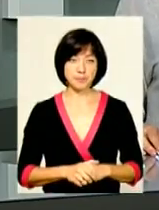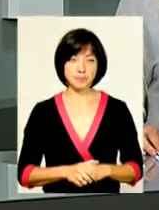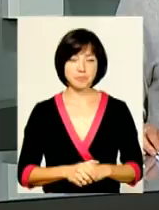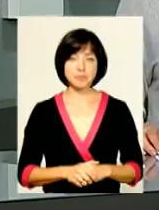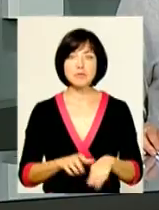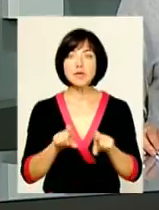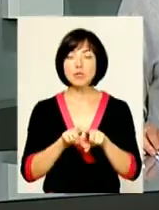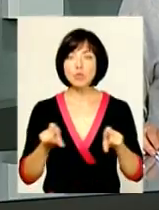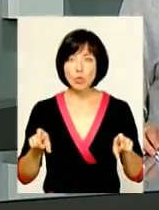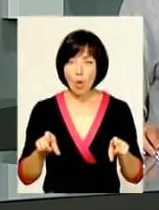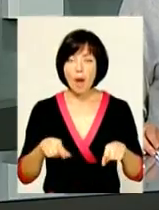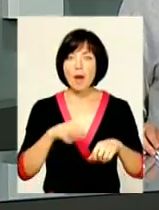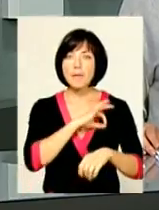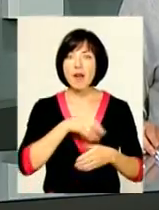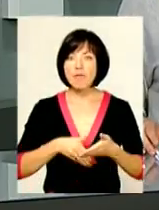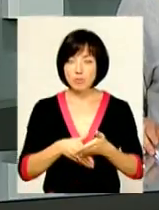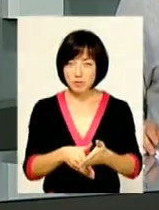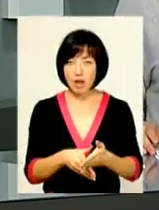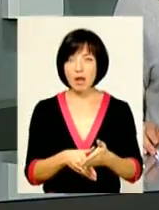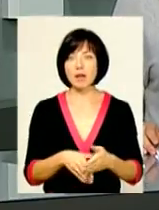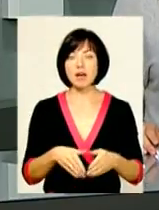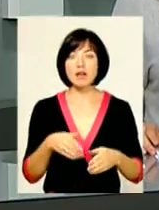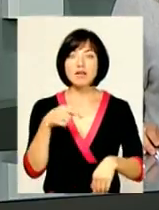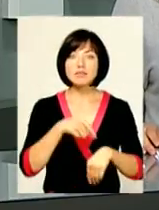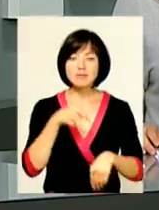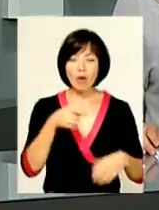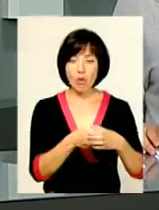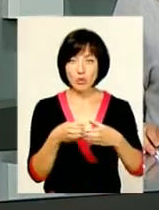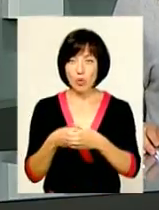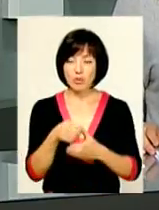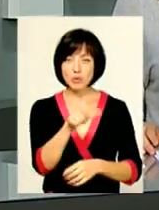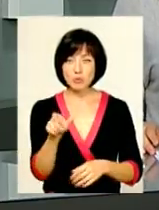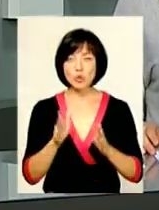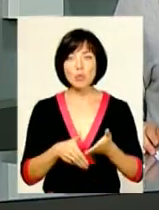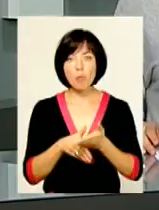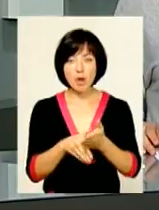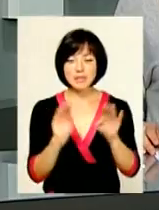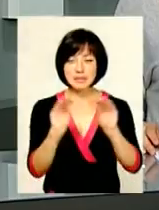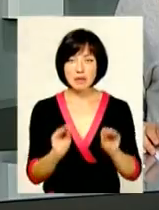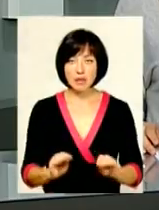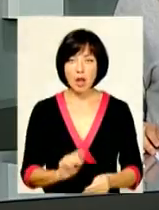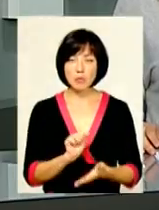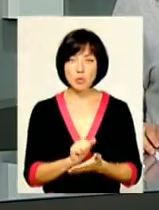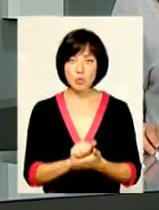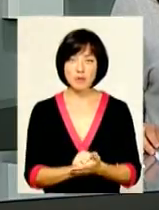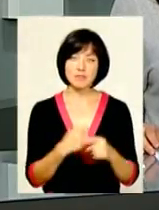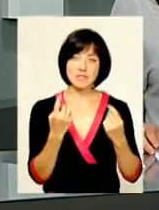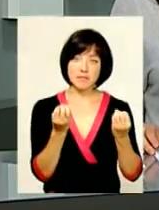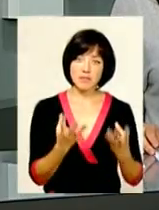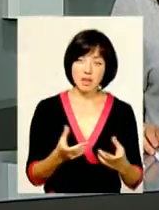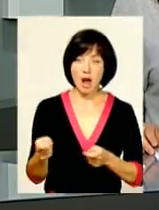У бюро правової допомоги незахищеним категоріям осіб будуть допомагати і зі складанням документів у цивільних